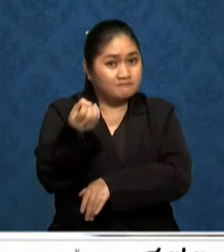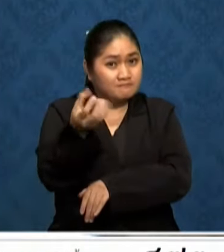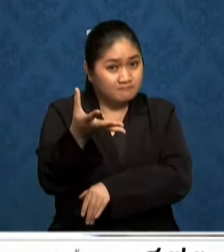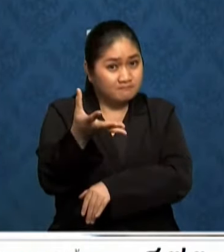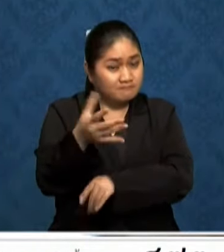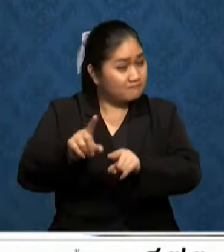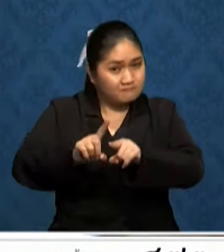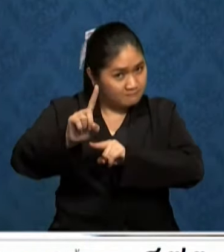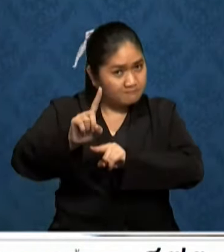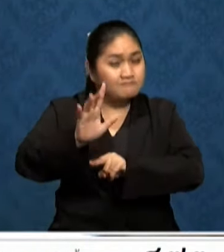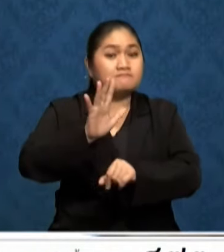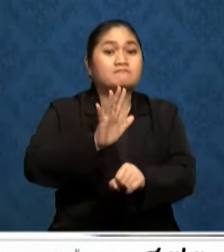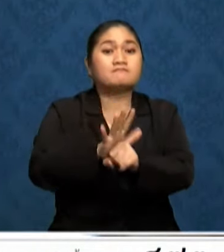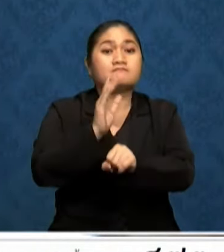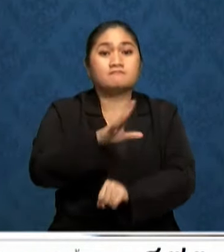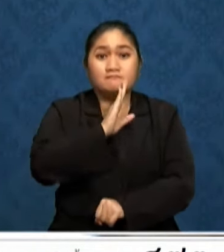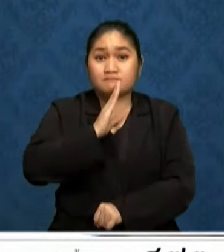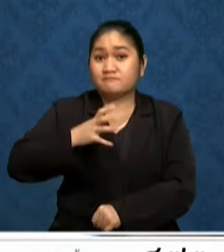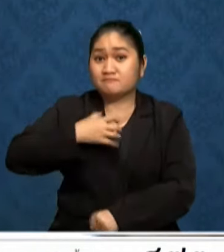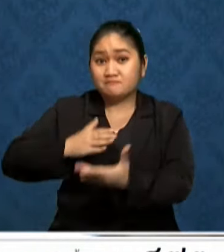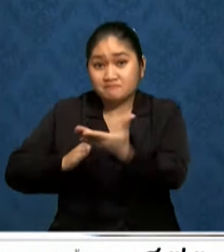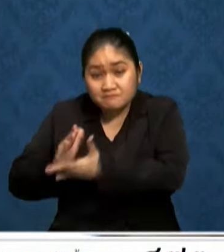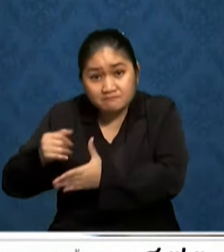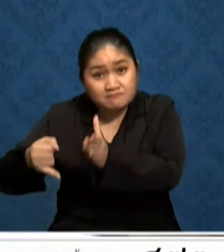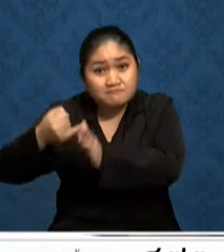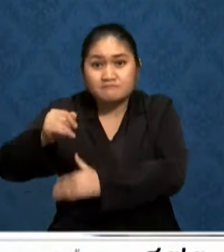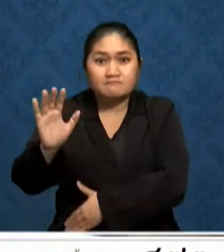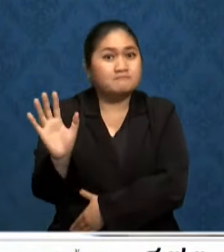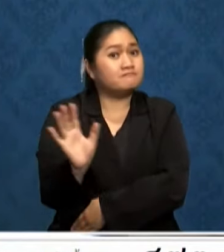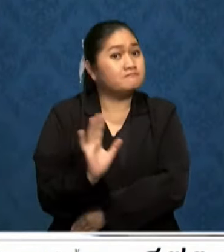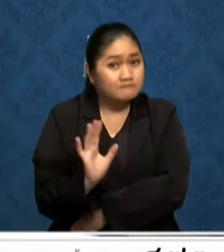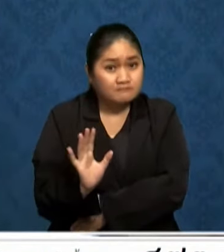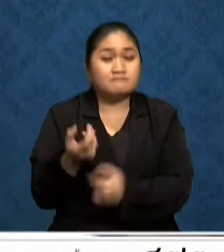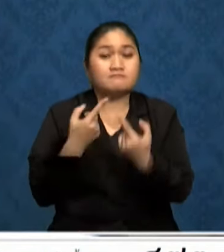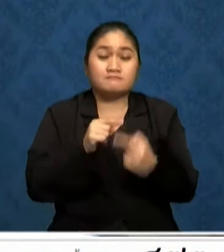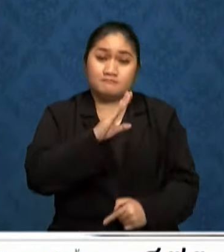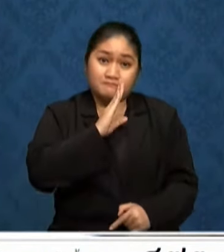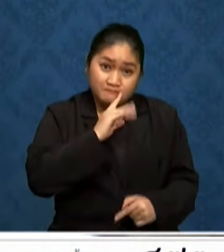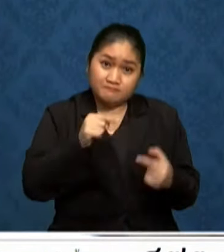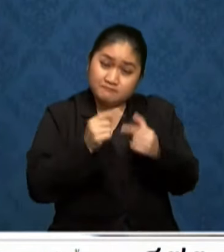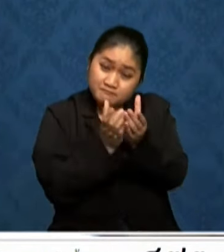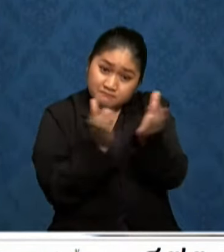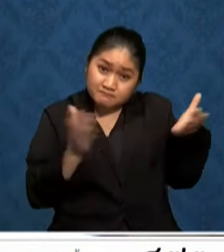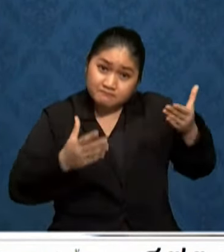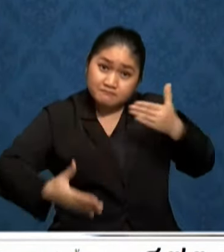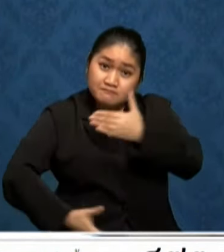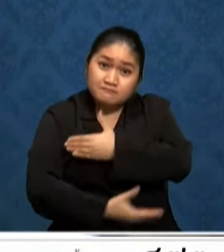ษษษษษษษษษษษษษษษ